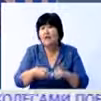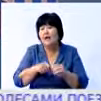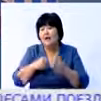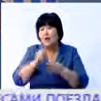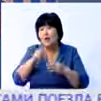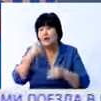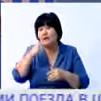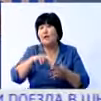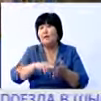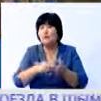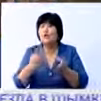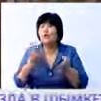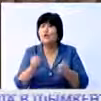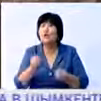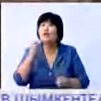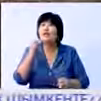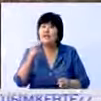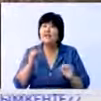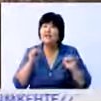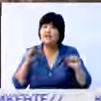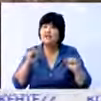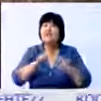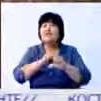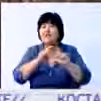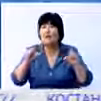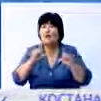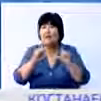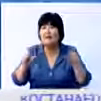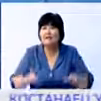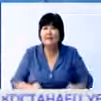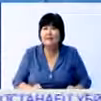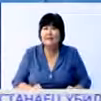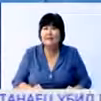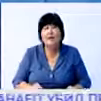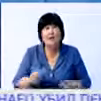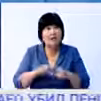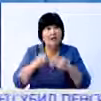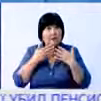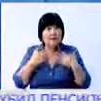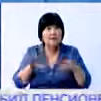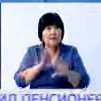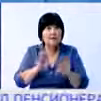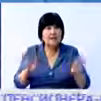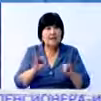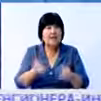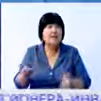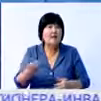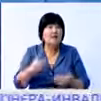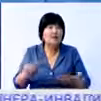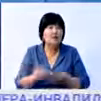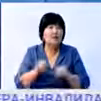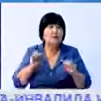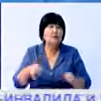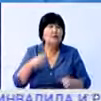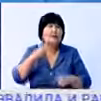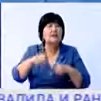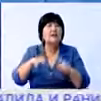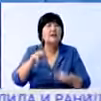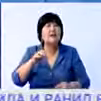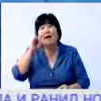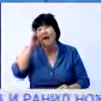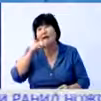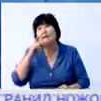года планируется сдать еще 13 спортивных сооружений. И это было последнее сообщение выпуска. Наши новости вы можете посмотреть через